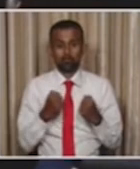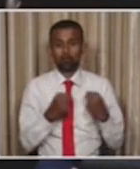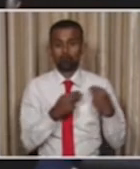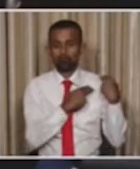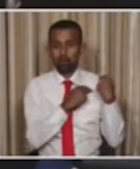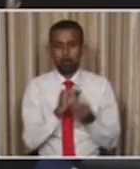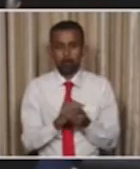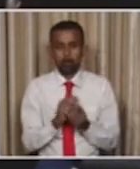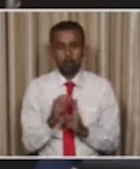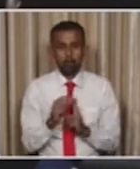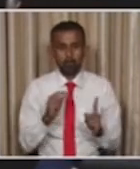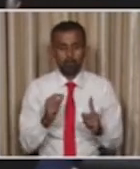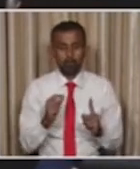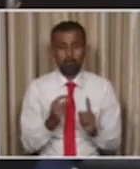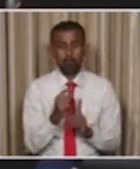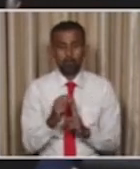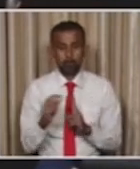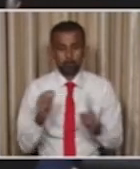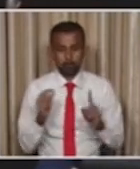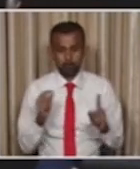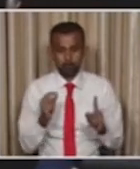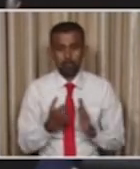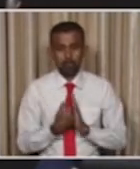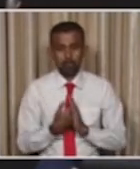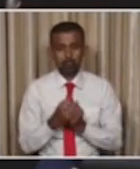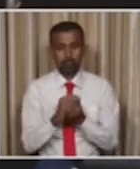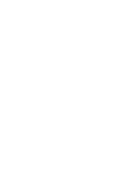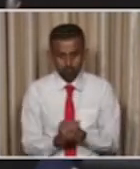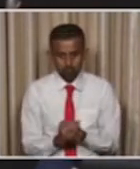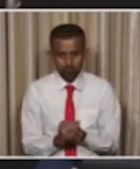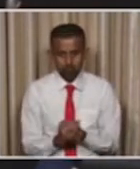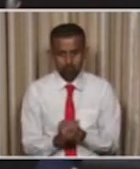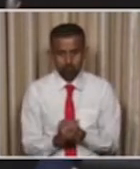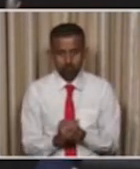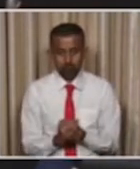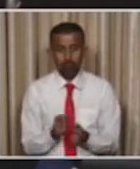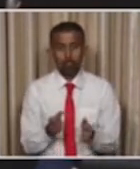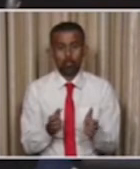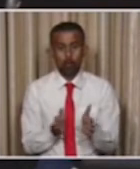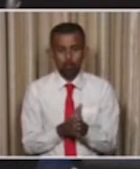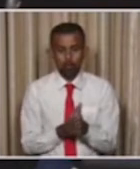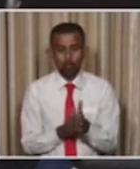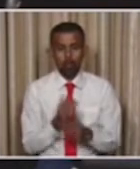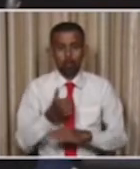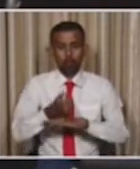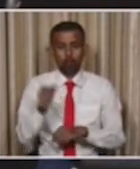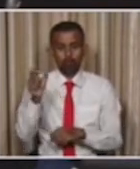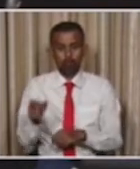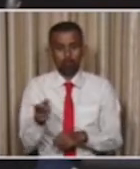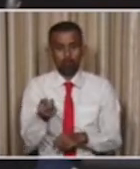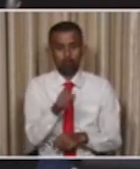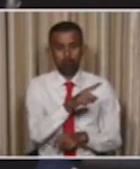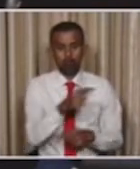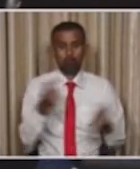තියෙනවා පාර්ලිමේන්තුවේ විවස්ථාදායකේ ගරුත්වය ආරක්ෂා කරන්න. එහෙමනම් ඒ කාර්යක සභාවේ ඉන්න සභාපතිතුමත් අනෙක් අයත්